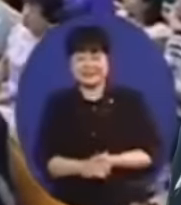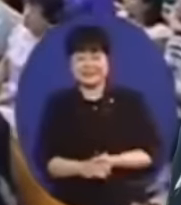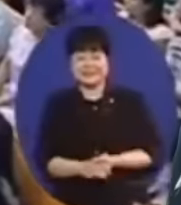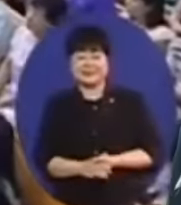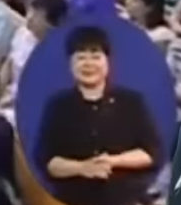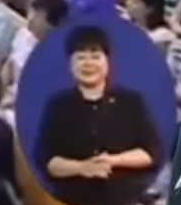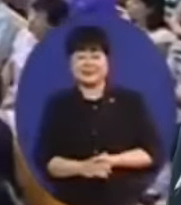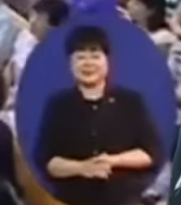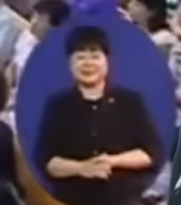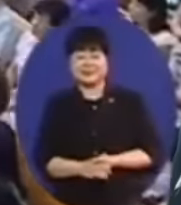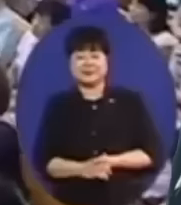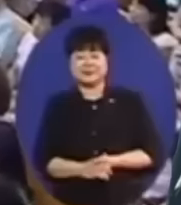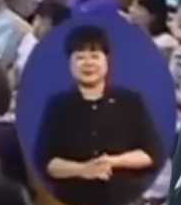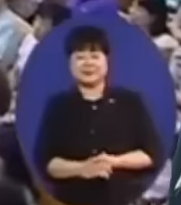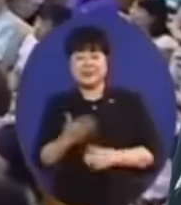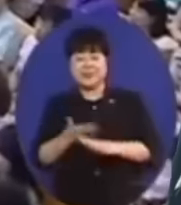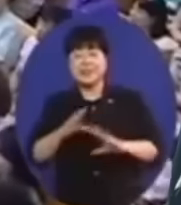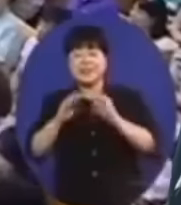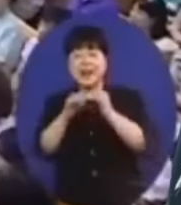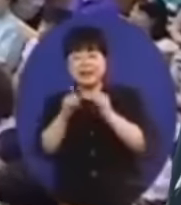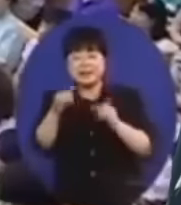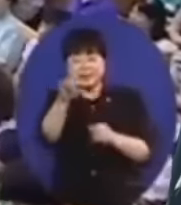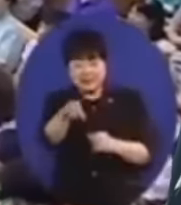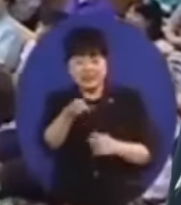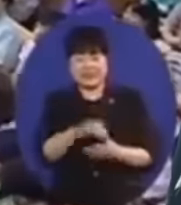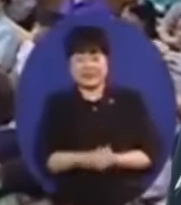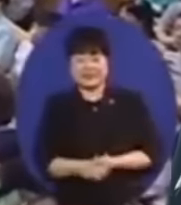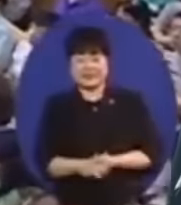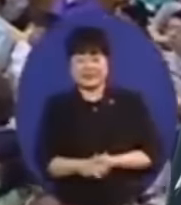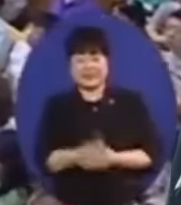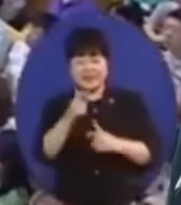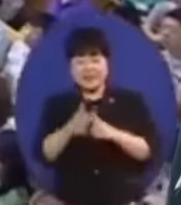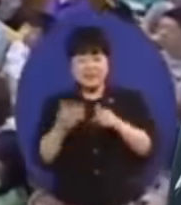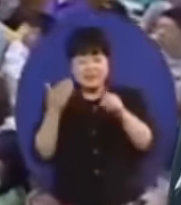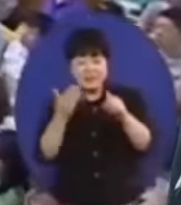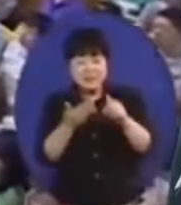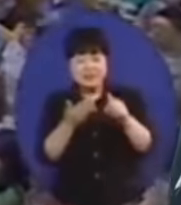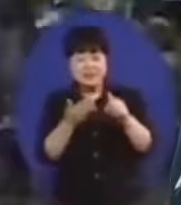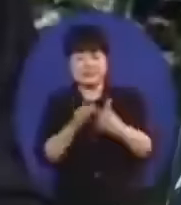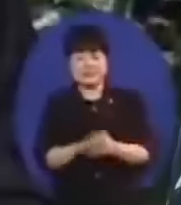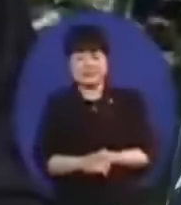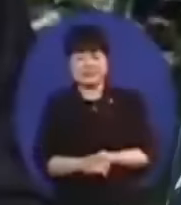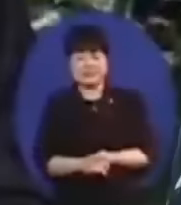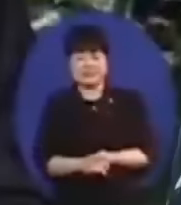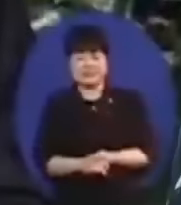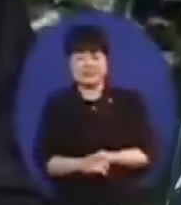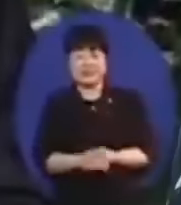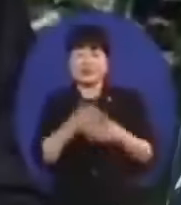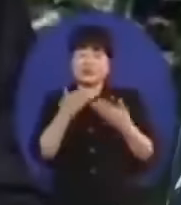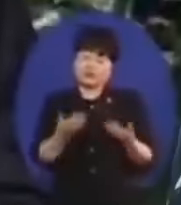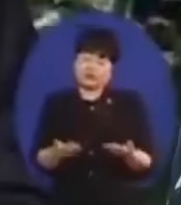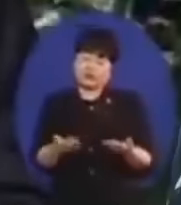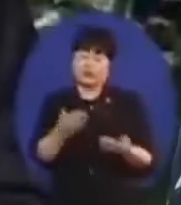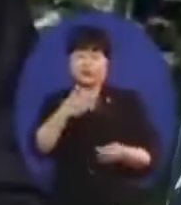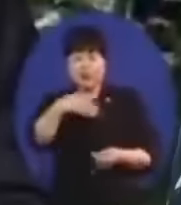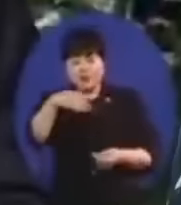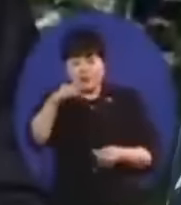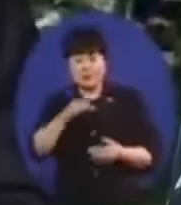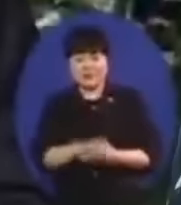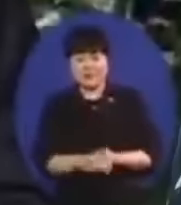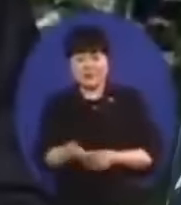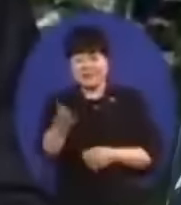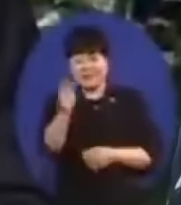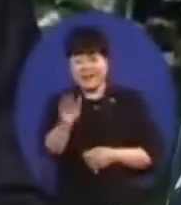가셨는데 이방 지역인 것입니다. 예수님께서는 쉬러 가셨습니다.